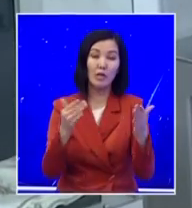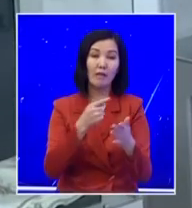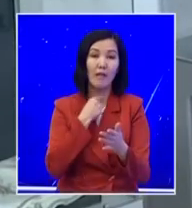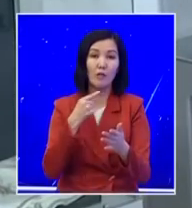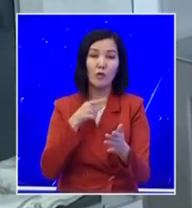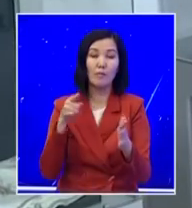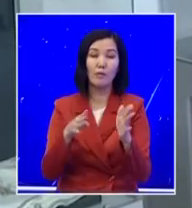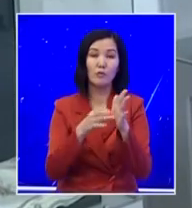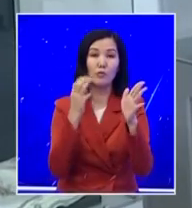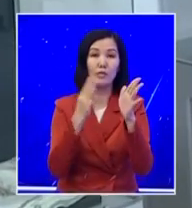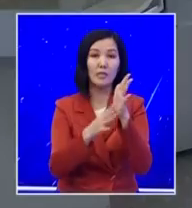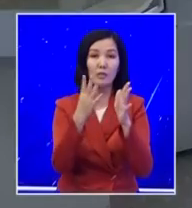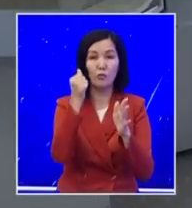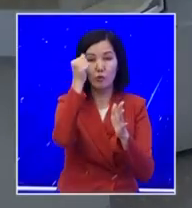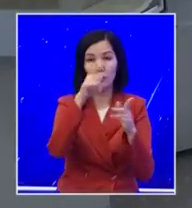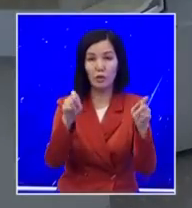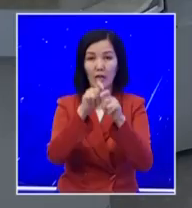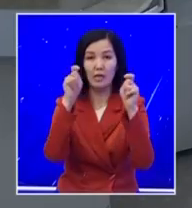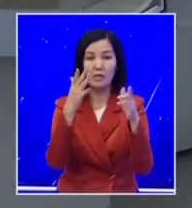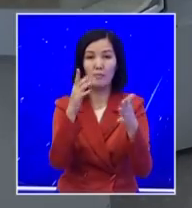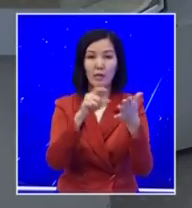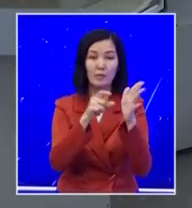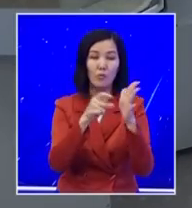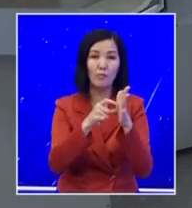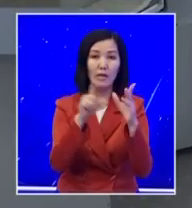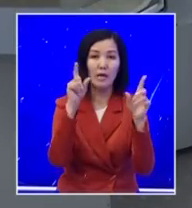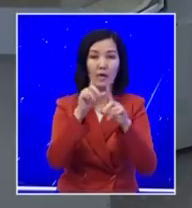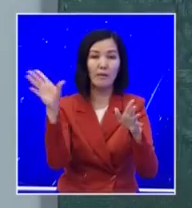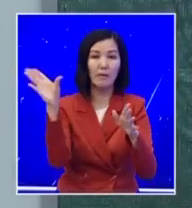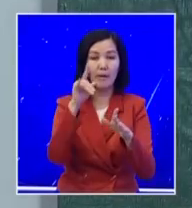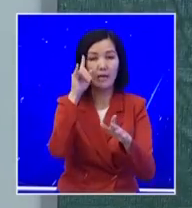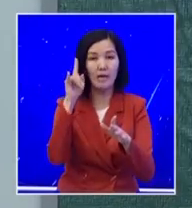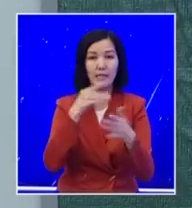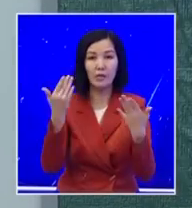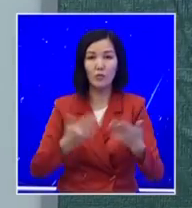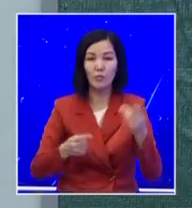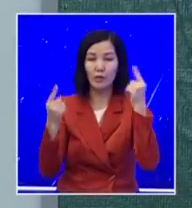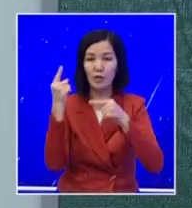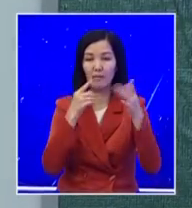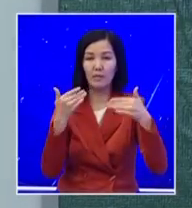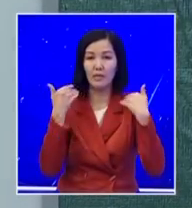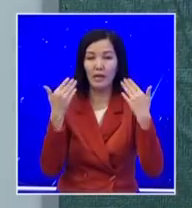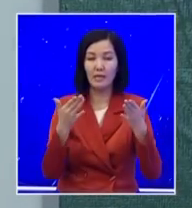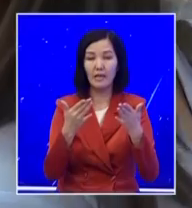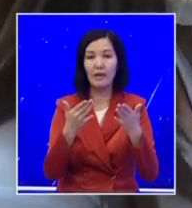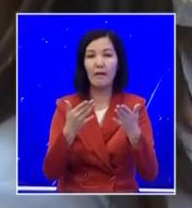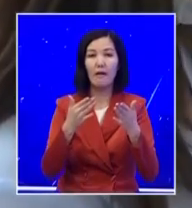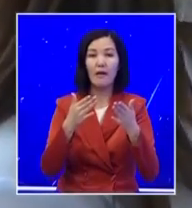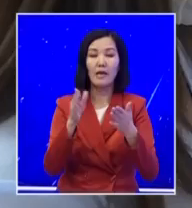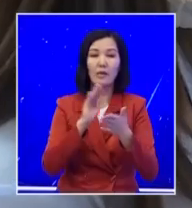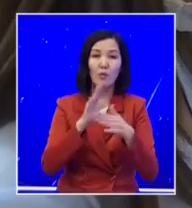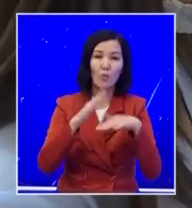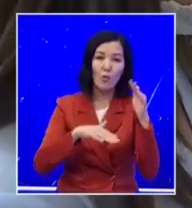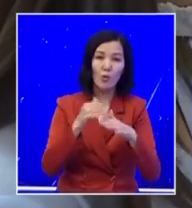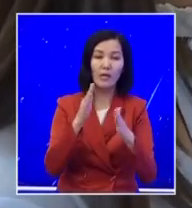Талдықорғанда 1984 жылы ашылған. 5 бөлмелі ғимарат түгел қазақ құлагерінің өмірі мен шығармашылығына арналған. Мұнда ақын тұтынған заттар